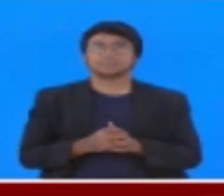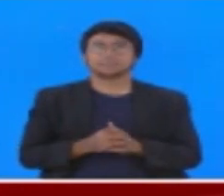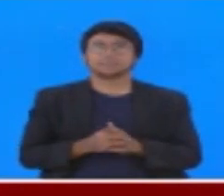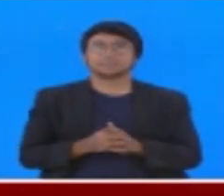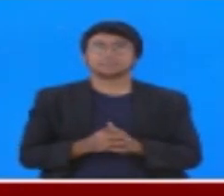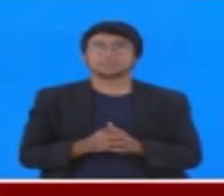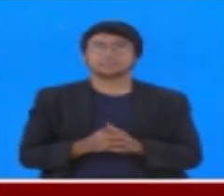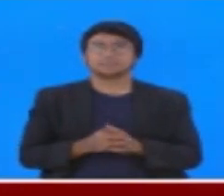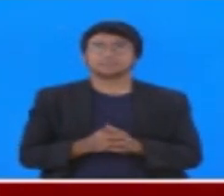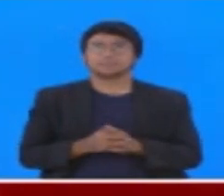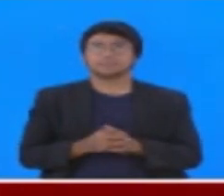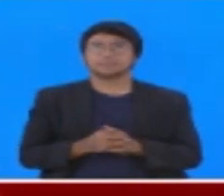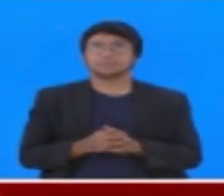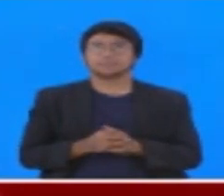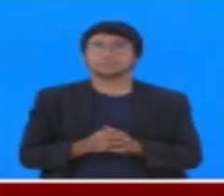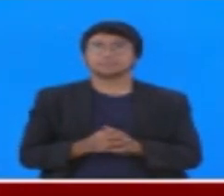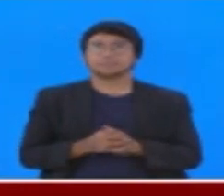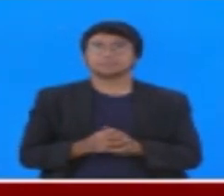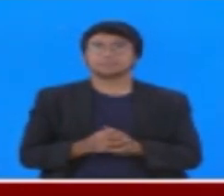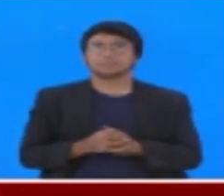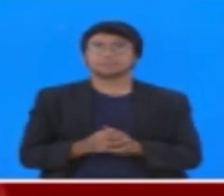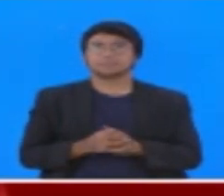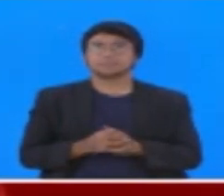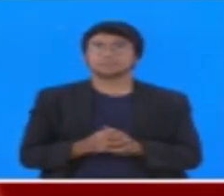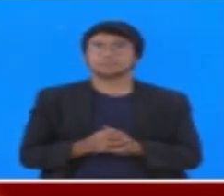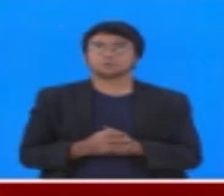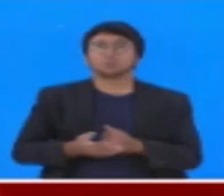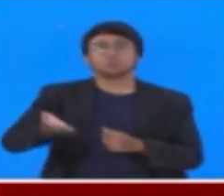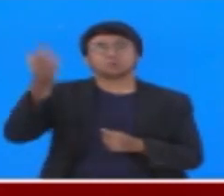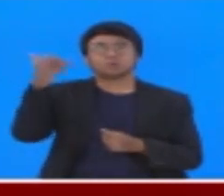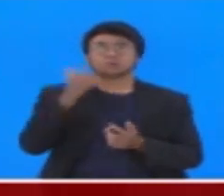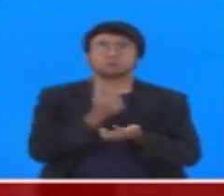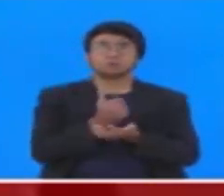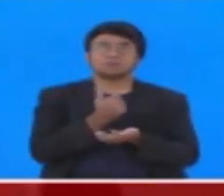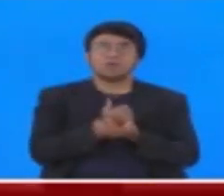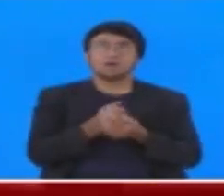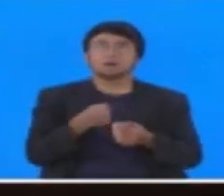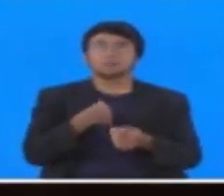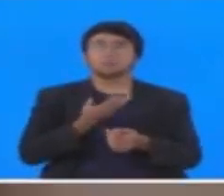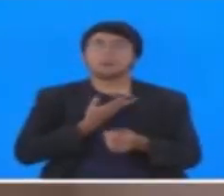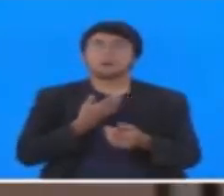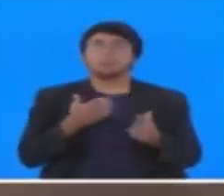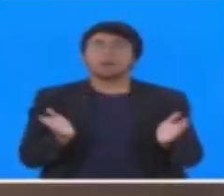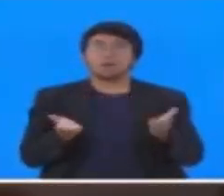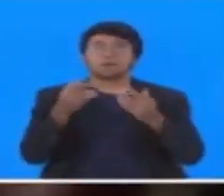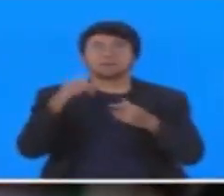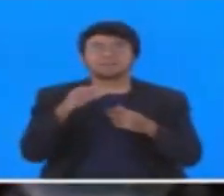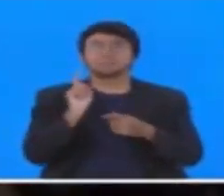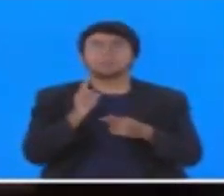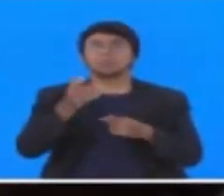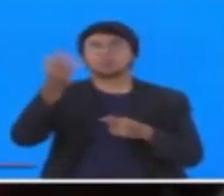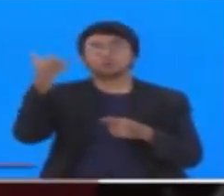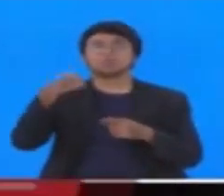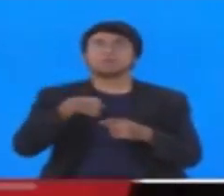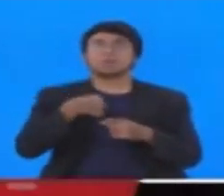dari keprihatinan saya terhadap anak-anak disabilitas ini pada waktu itu. Keberadaan SLB ABCD diakui orang tua murid